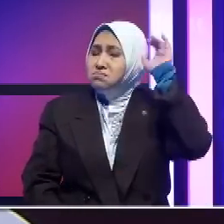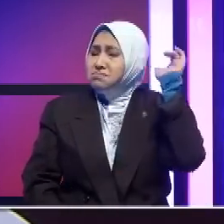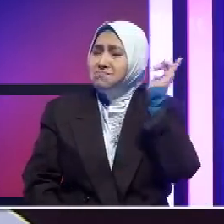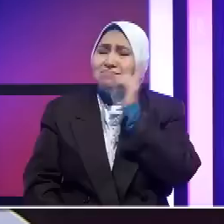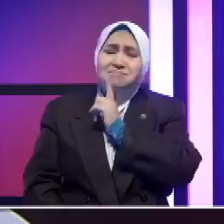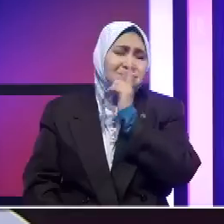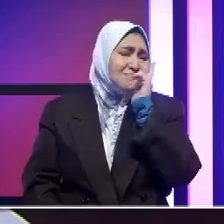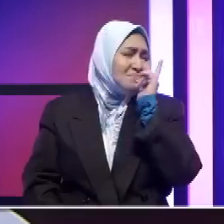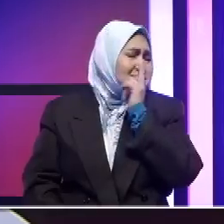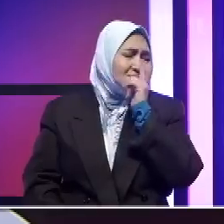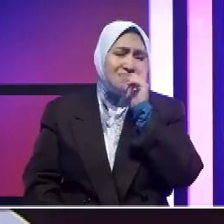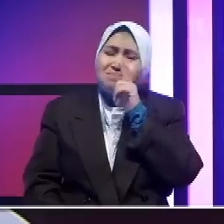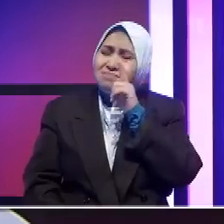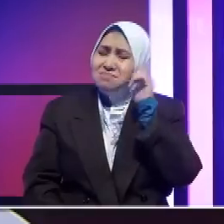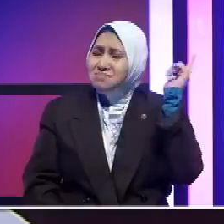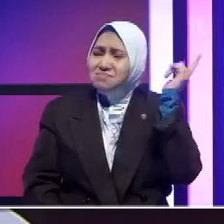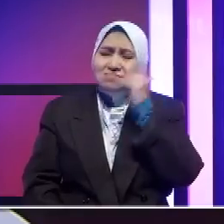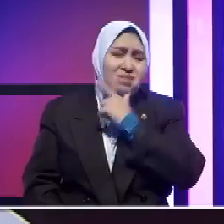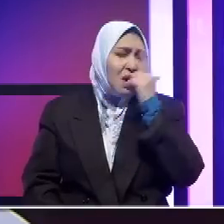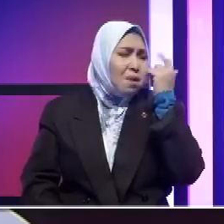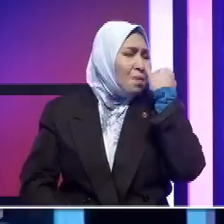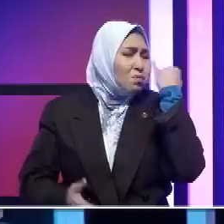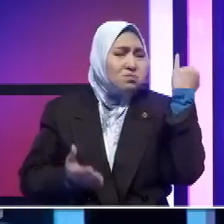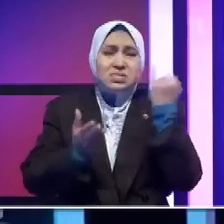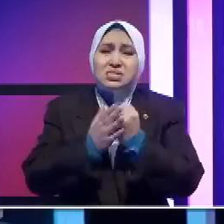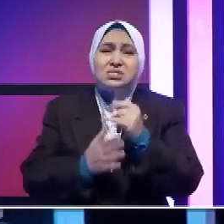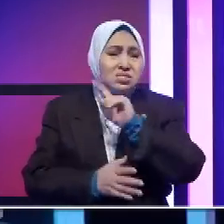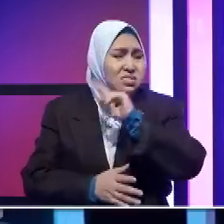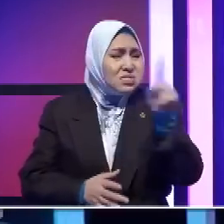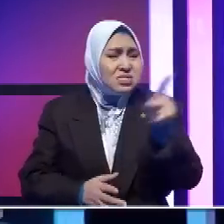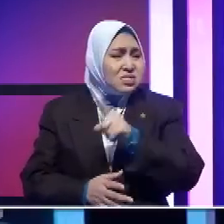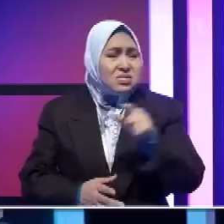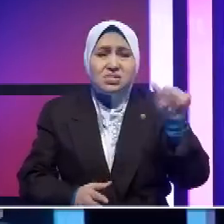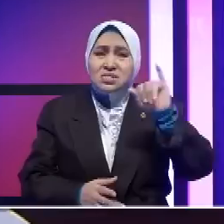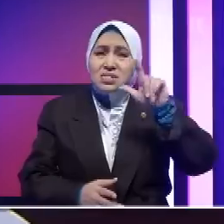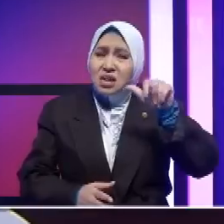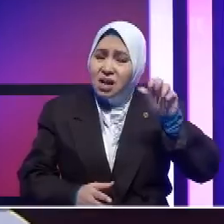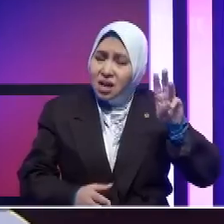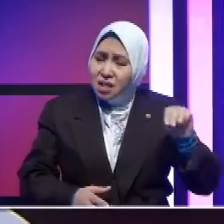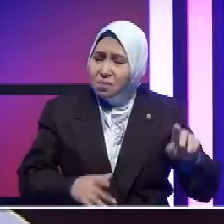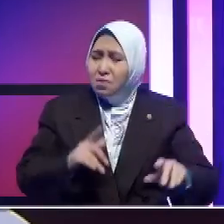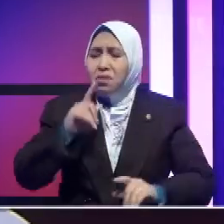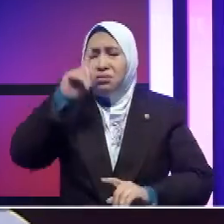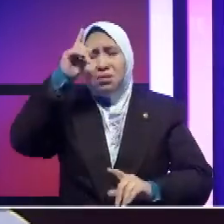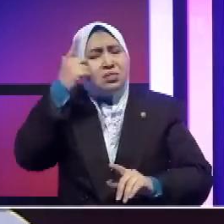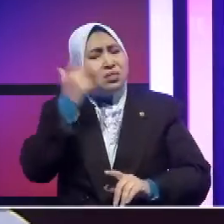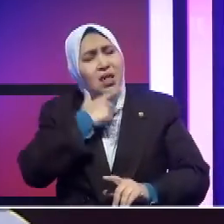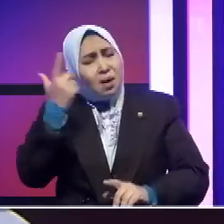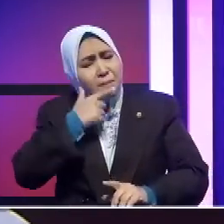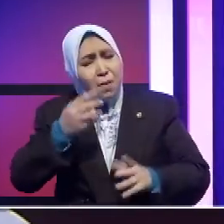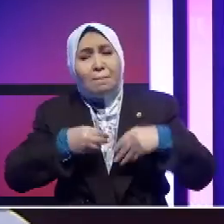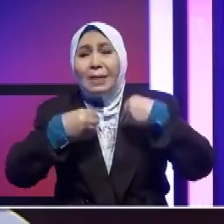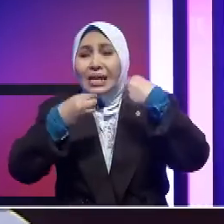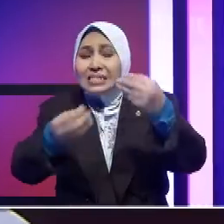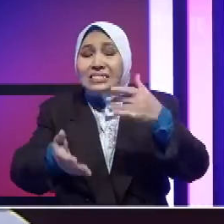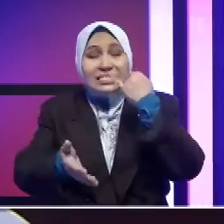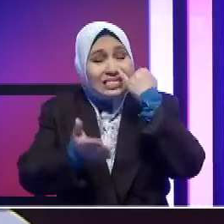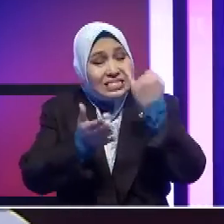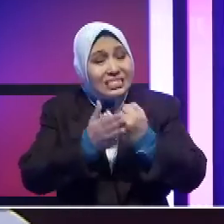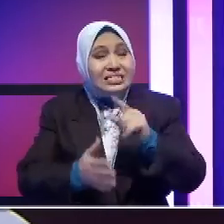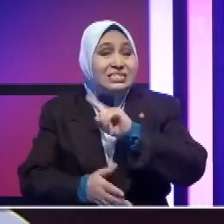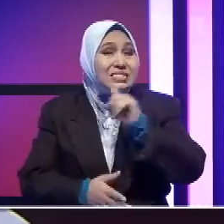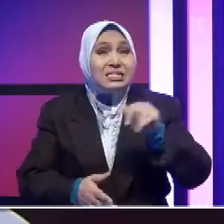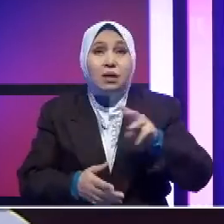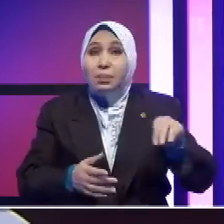nak kezaliman. Zulman ini maksudnya satu kezaliman Ustaz ya. Satu kezaliman pun Allah tidak mahu kepada hamba-hambanya. Jadi dalam masa